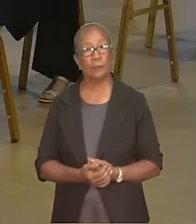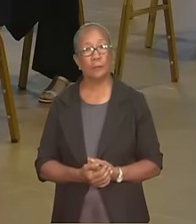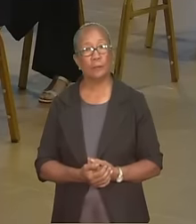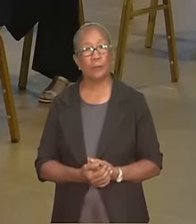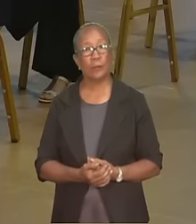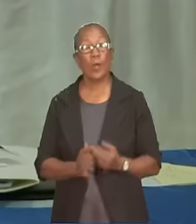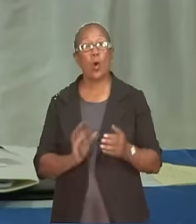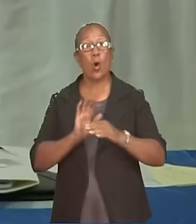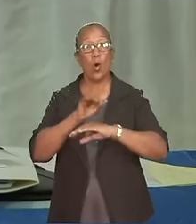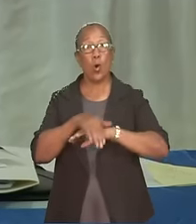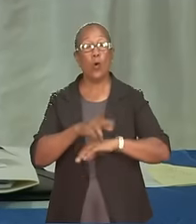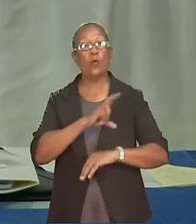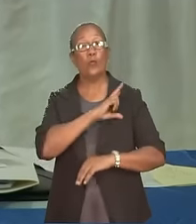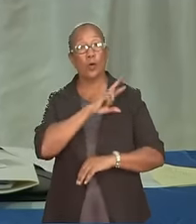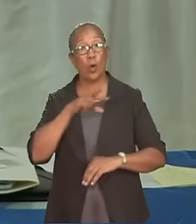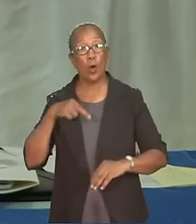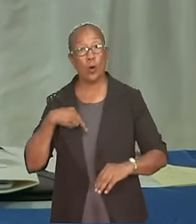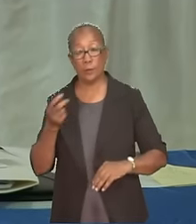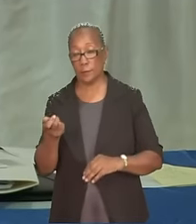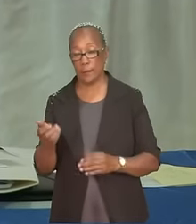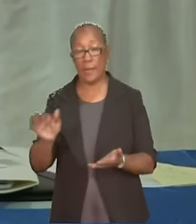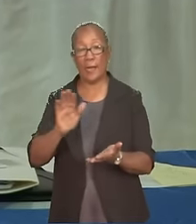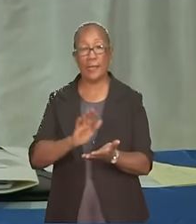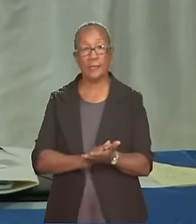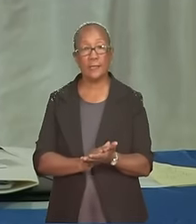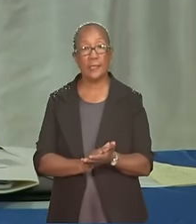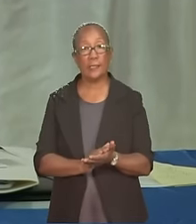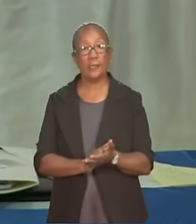ten aanzien van onze belastingdienst, douane,